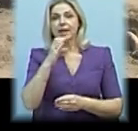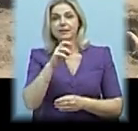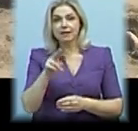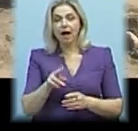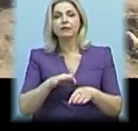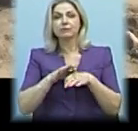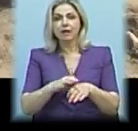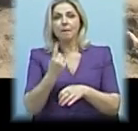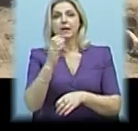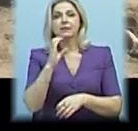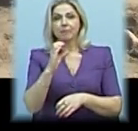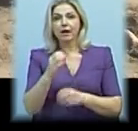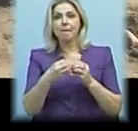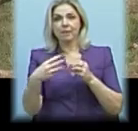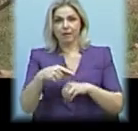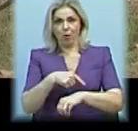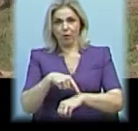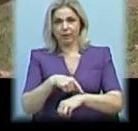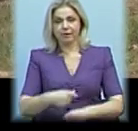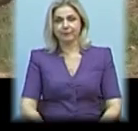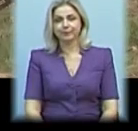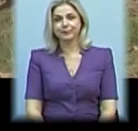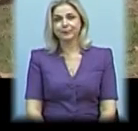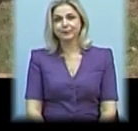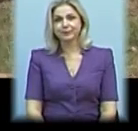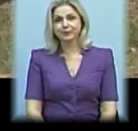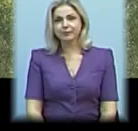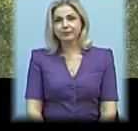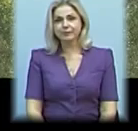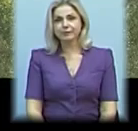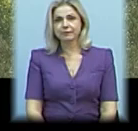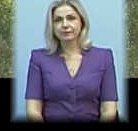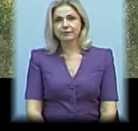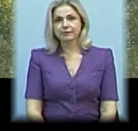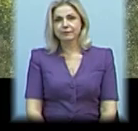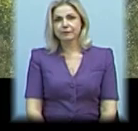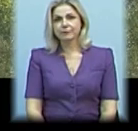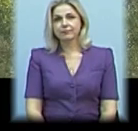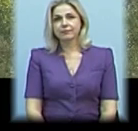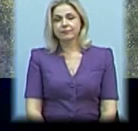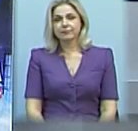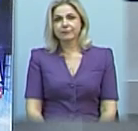1 вересня о 15-й годині. Олександр Гордієнко, Ігор Чорний, телевізійні новини